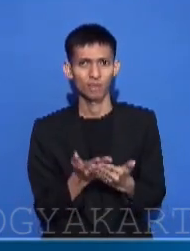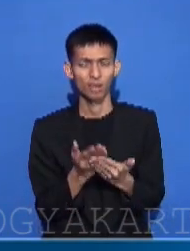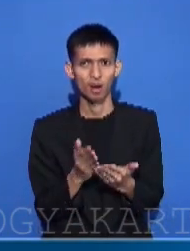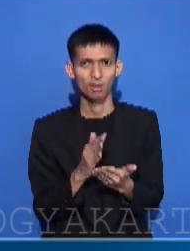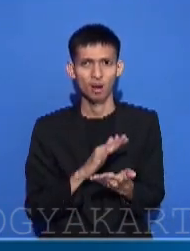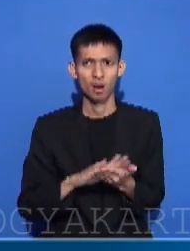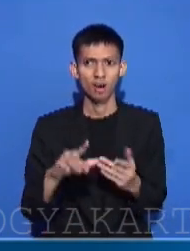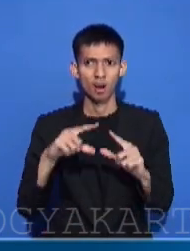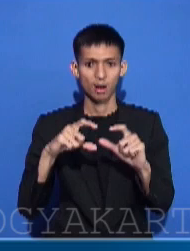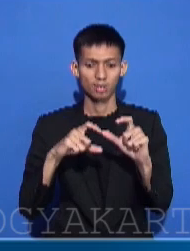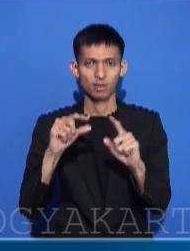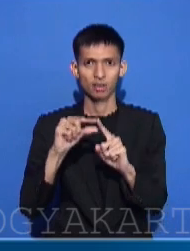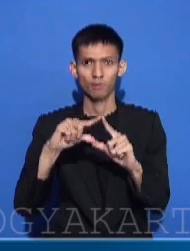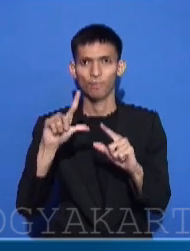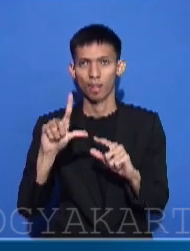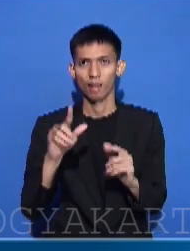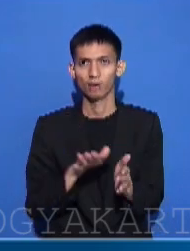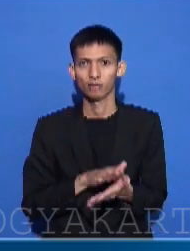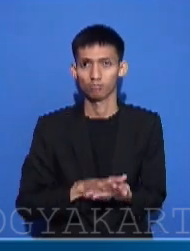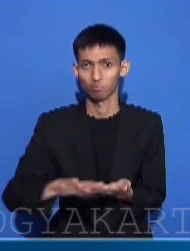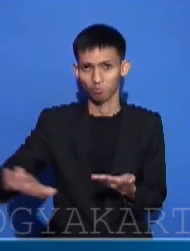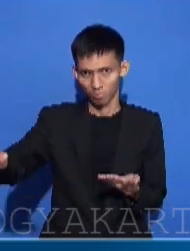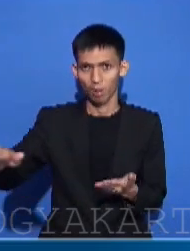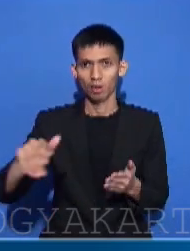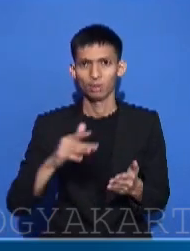biar bisa jalanan